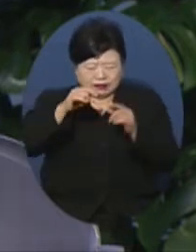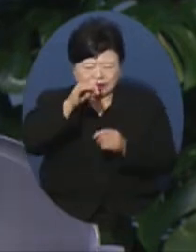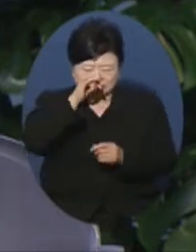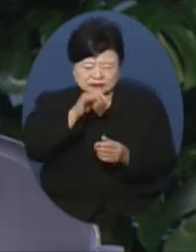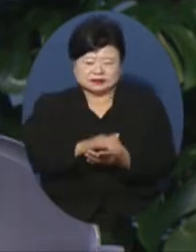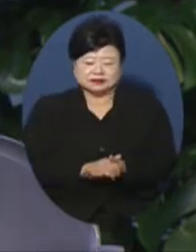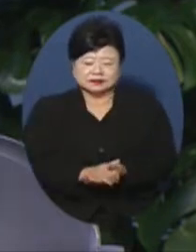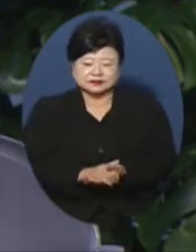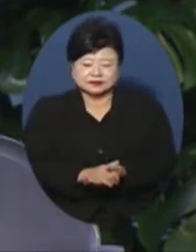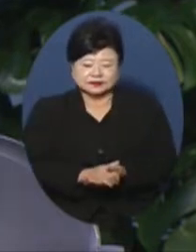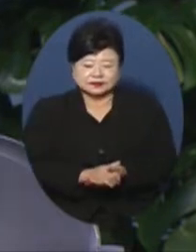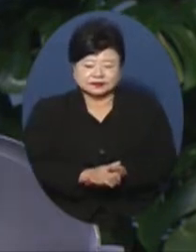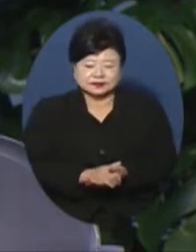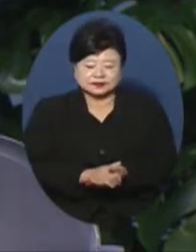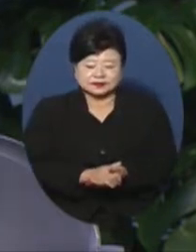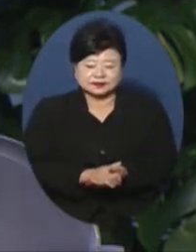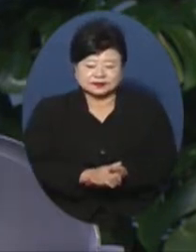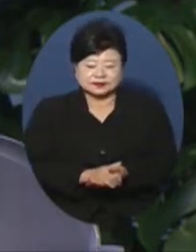살아가고 있습니다.